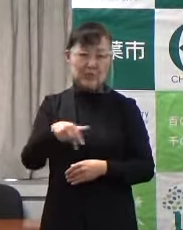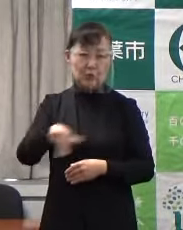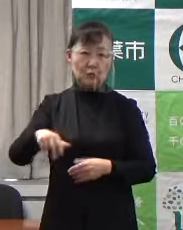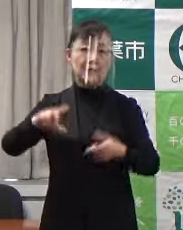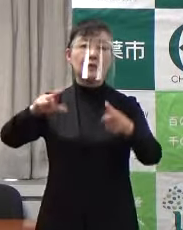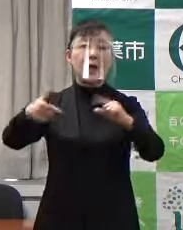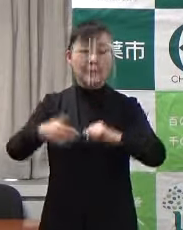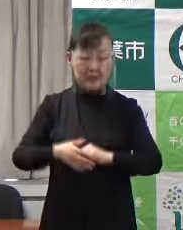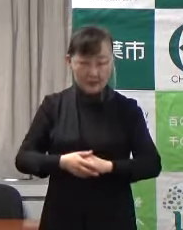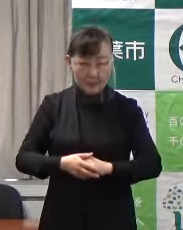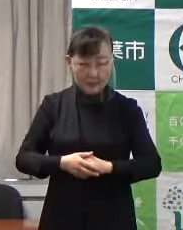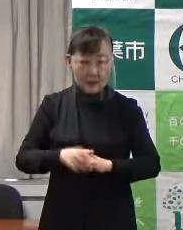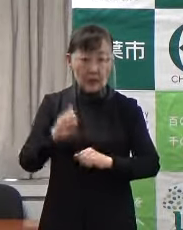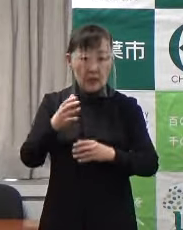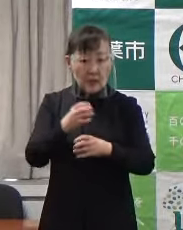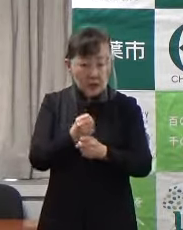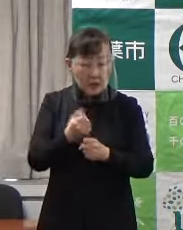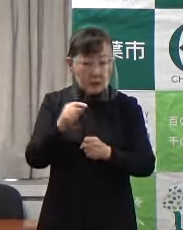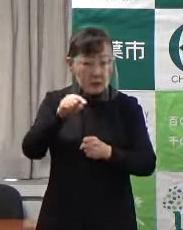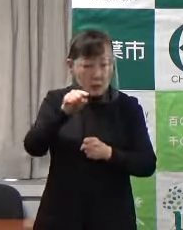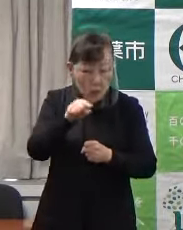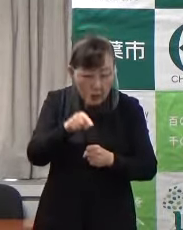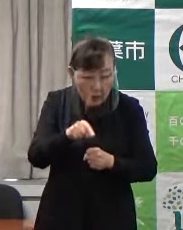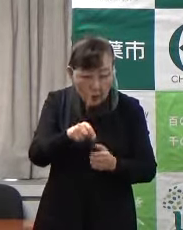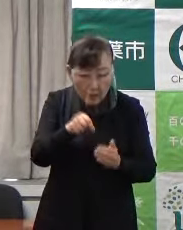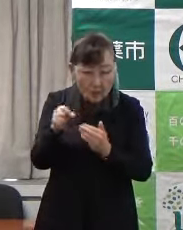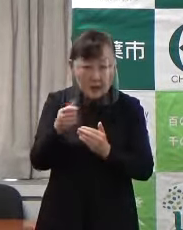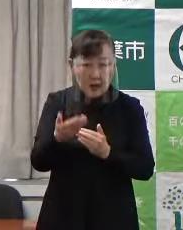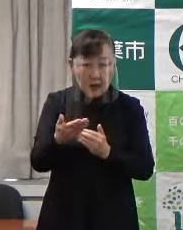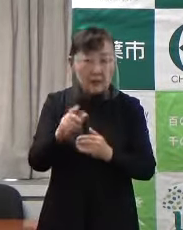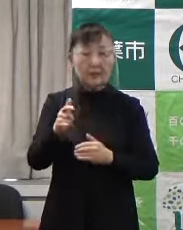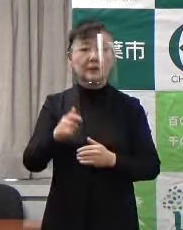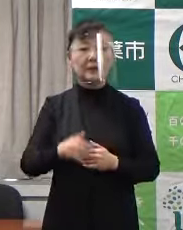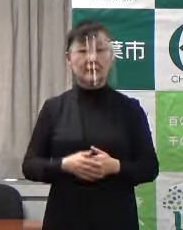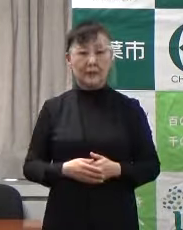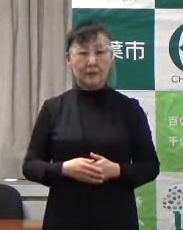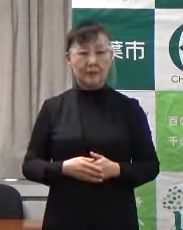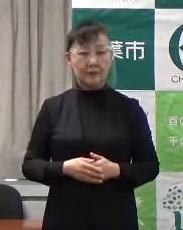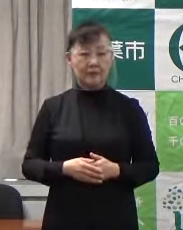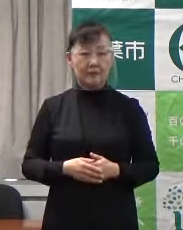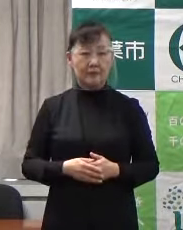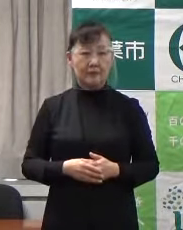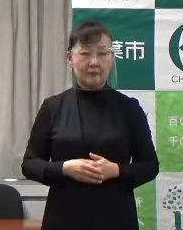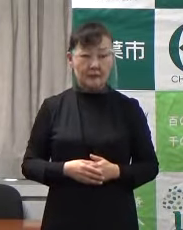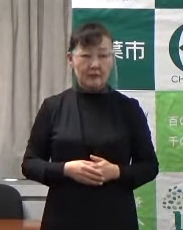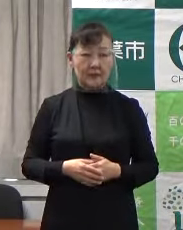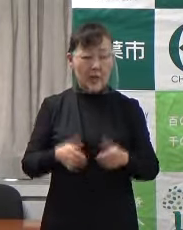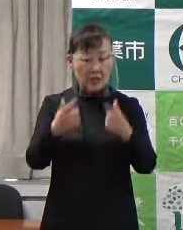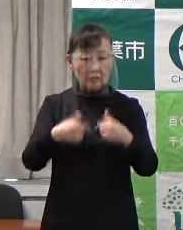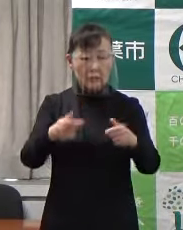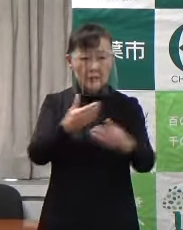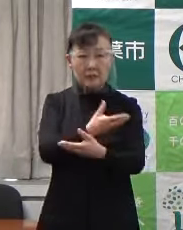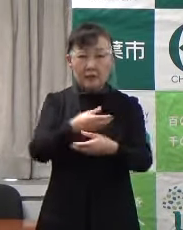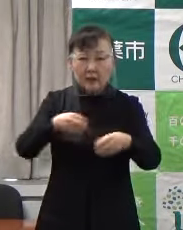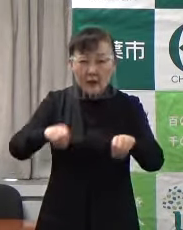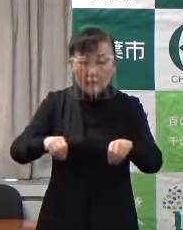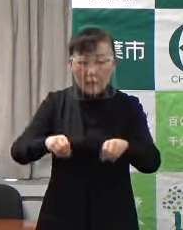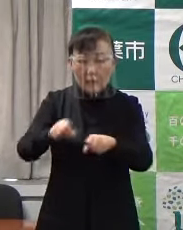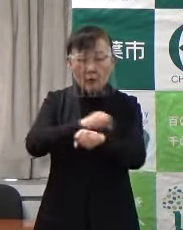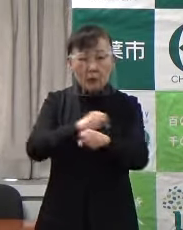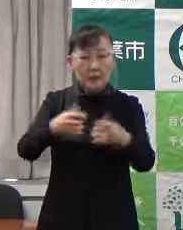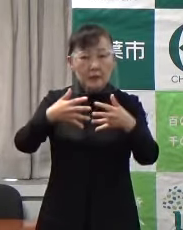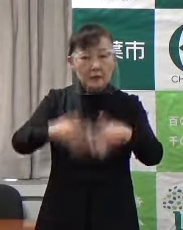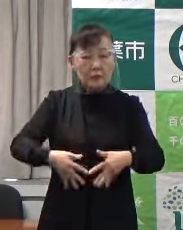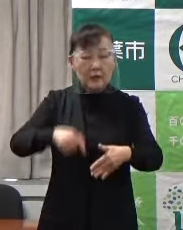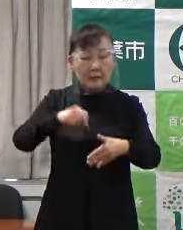、いつどれをっていうわけではないんですけれども、まあ、こういう先ほど申し上げた随意契約など特別な状況の中